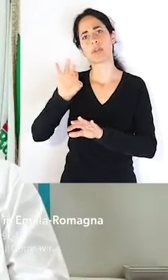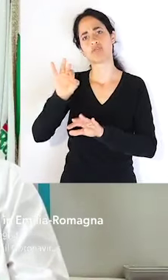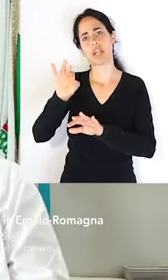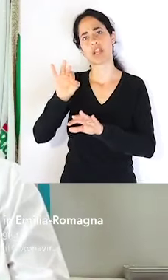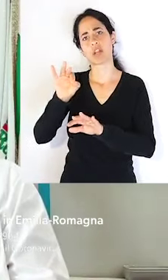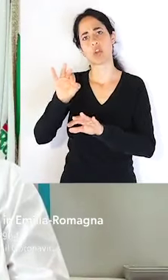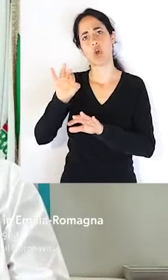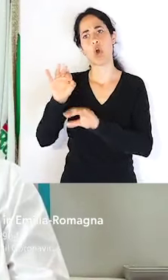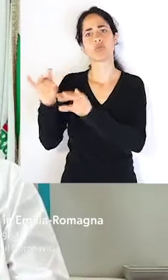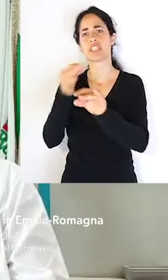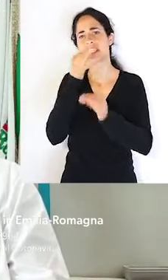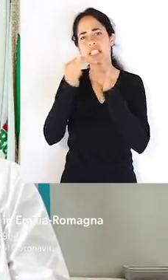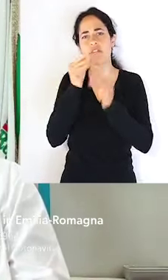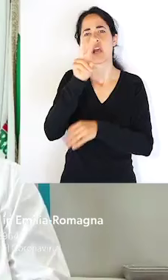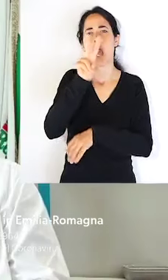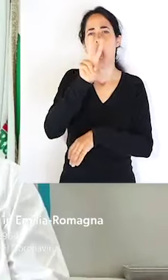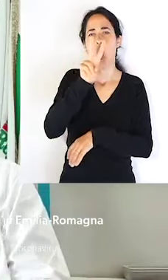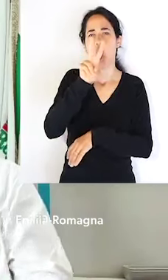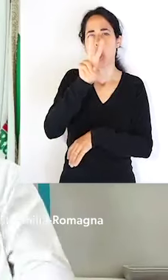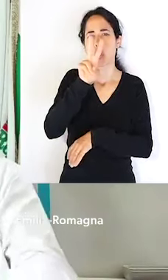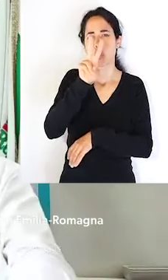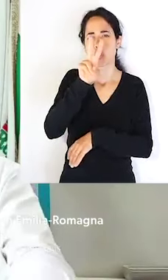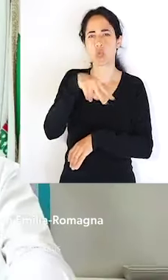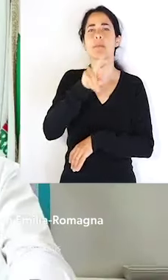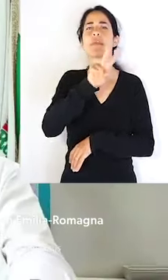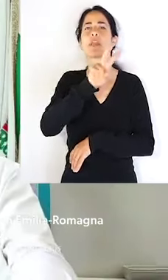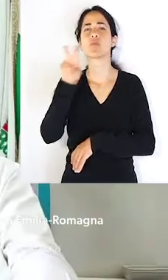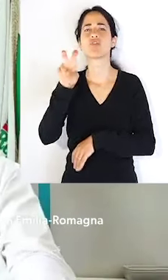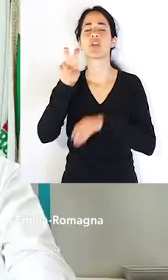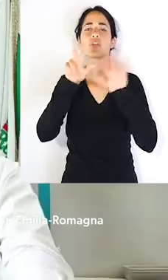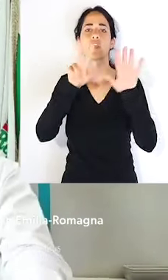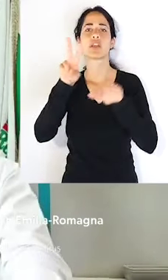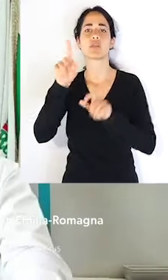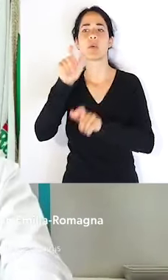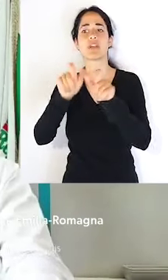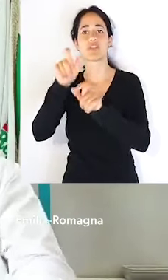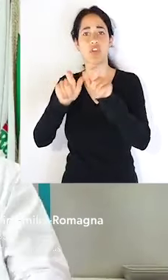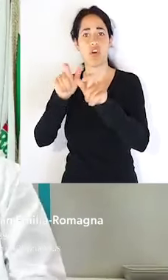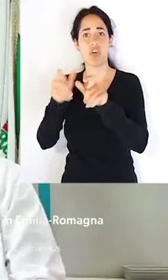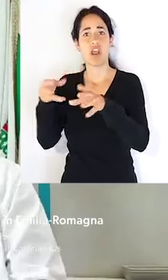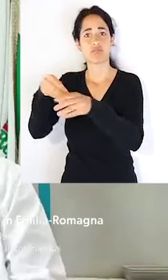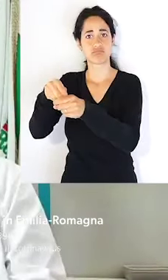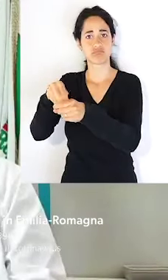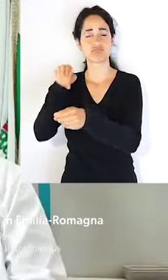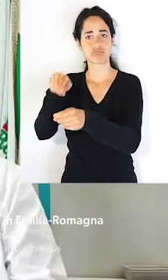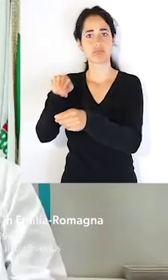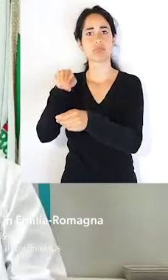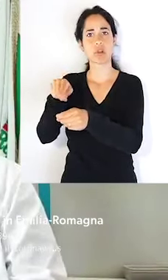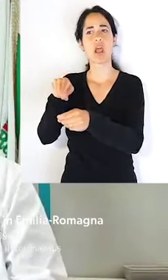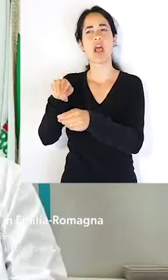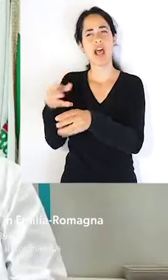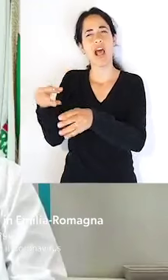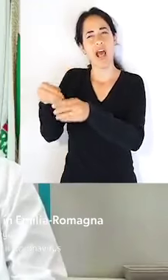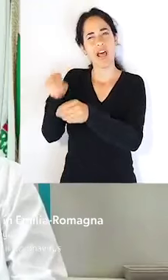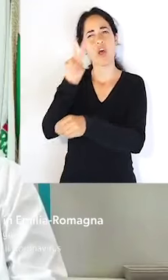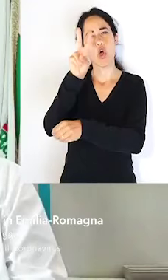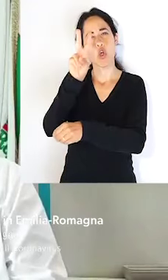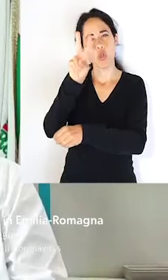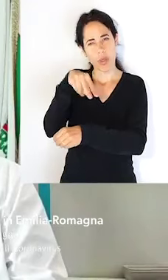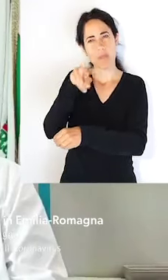riscontrati, cioè da 2.282 persone. Di queste 2.282